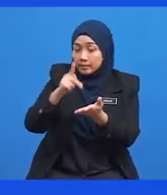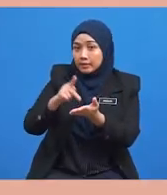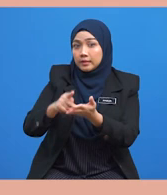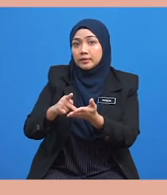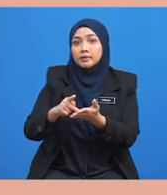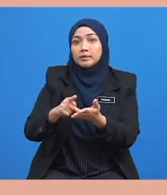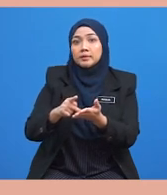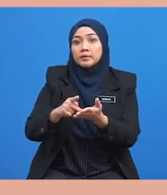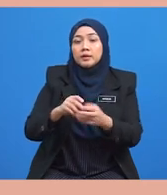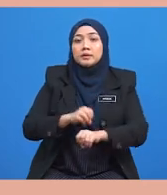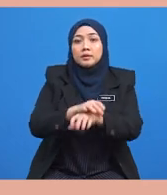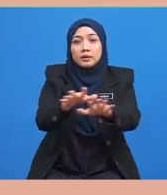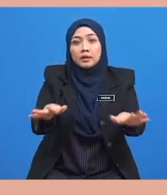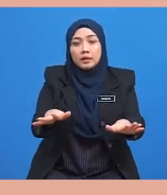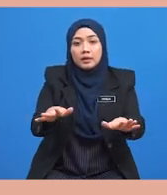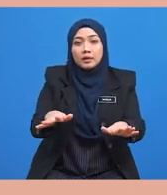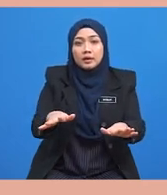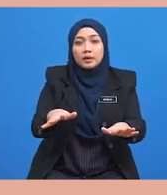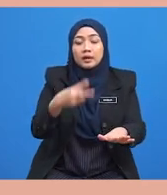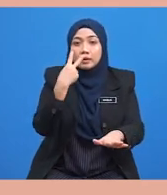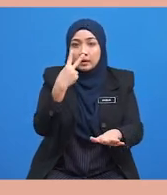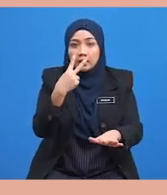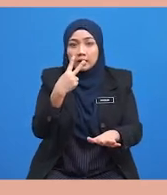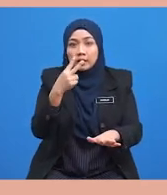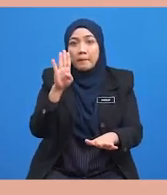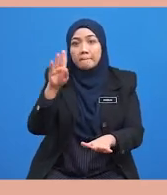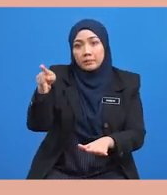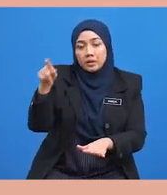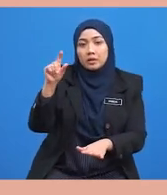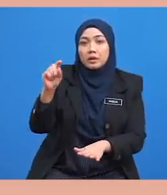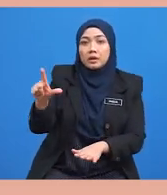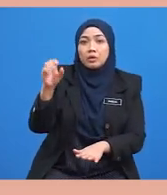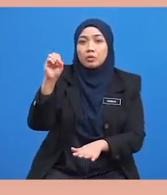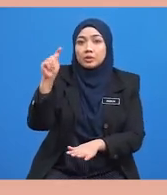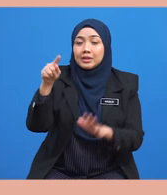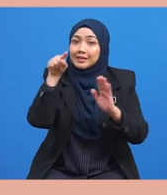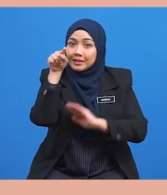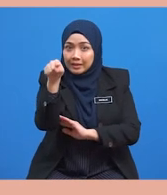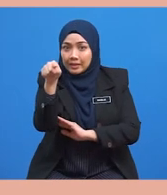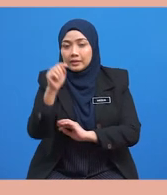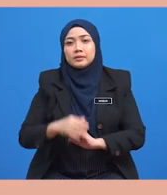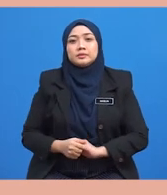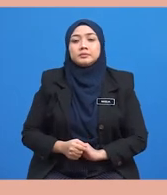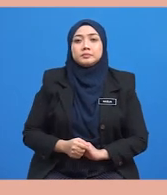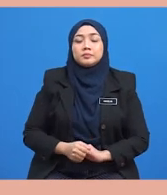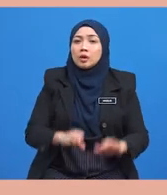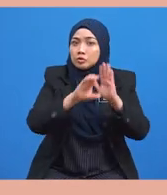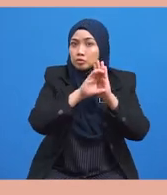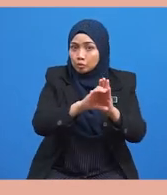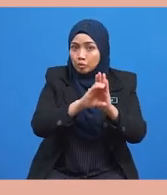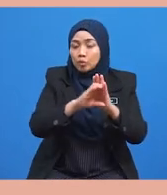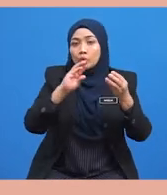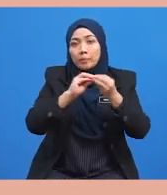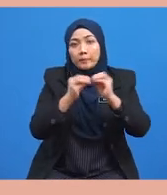set data berdasarkan rajah plot titik berikut. Seperti yang murid-murid lihat dalam contoh